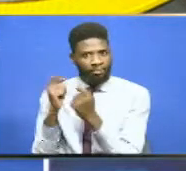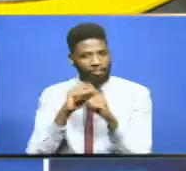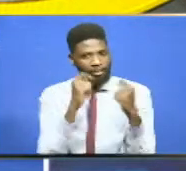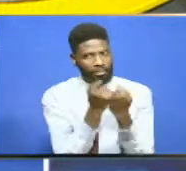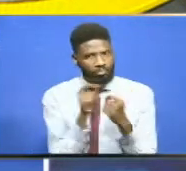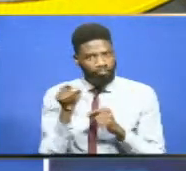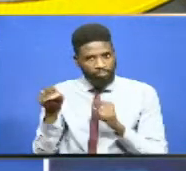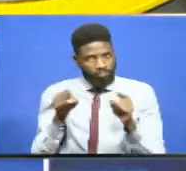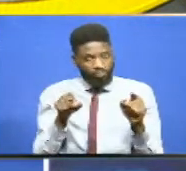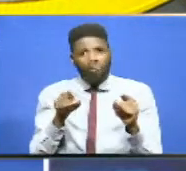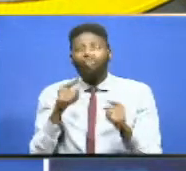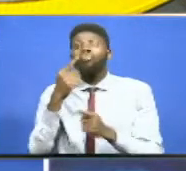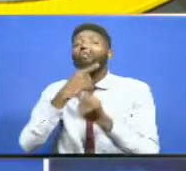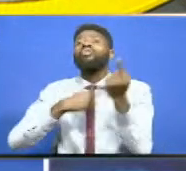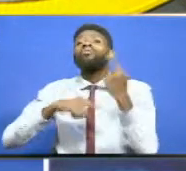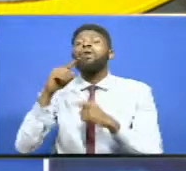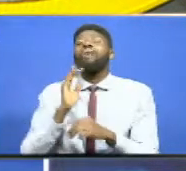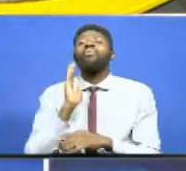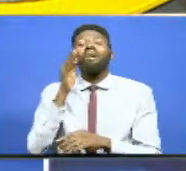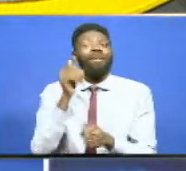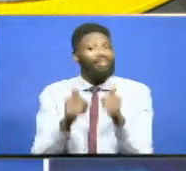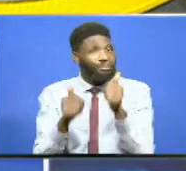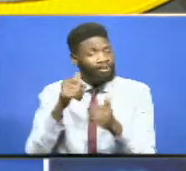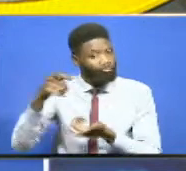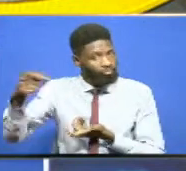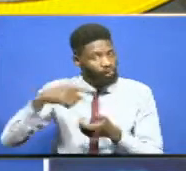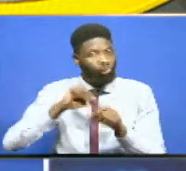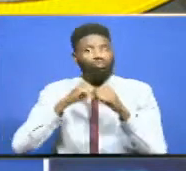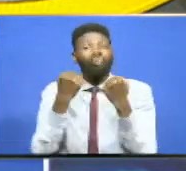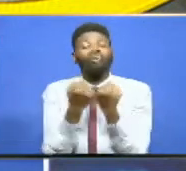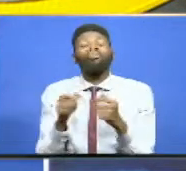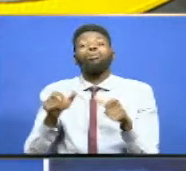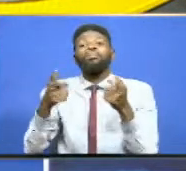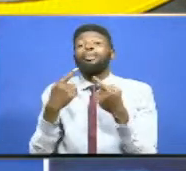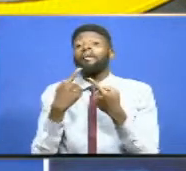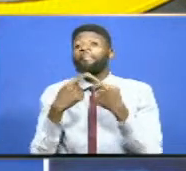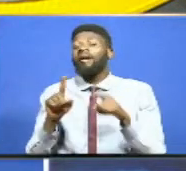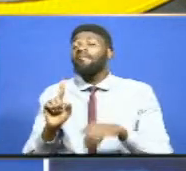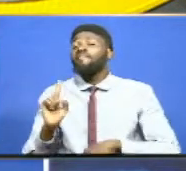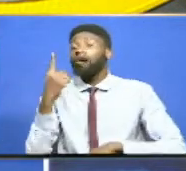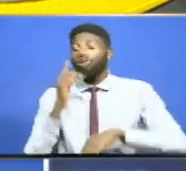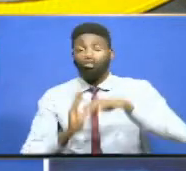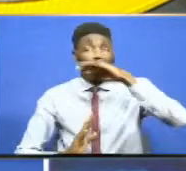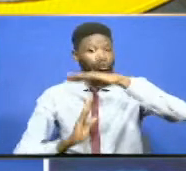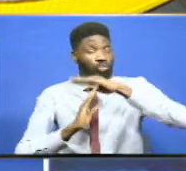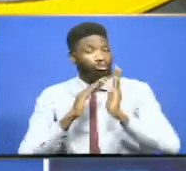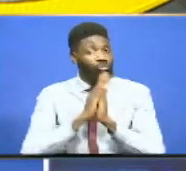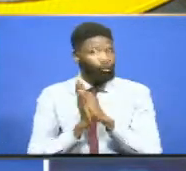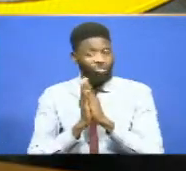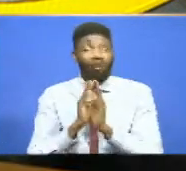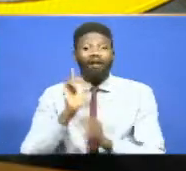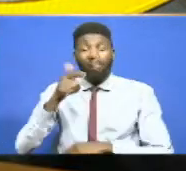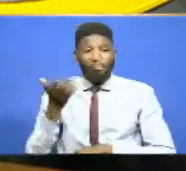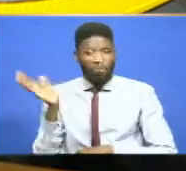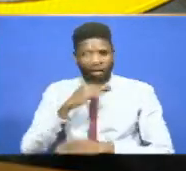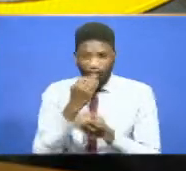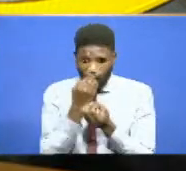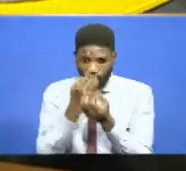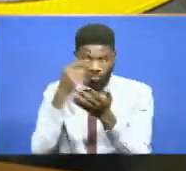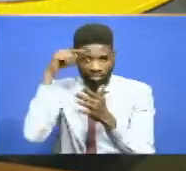itatamba. Zungumza nasi kupitia mtandao wa kijamii, na kabla tuanze taarifa tupate vidokezo kisha nirudi nikupe taarifa kwa kina.